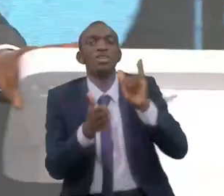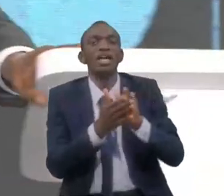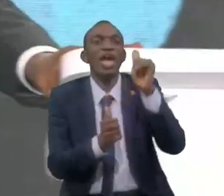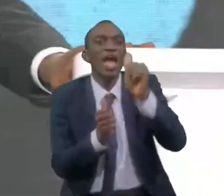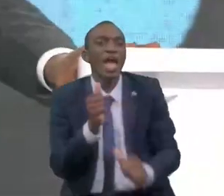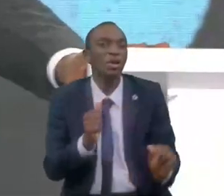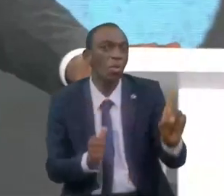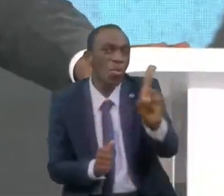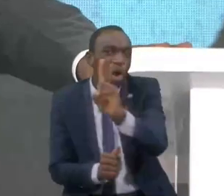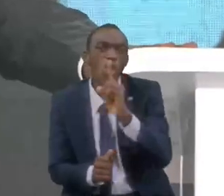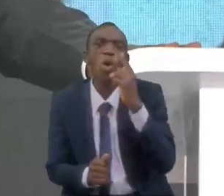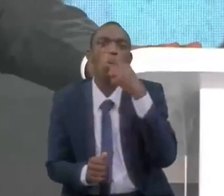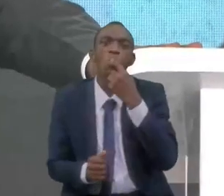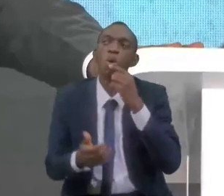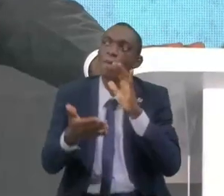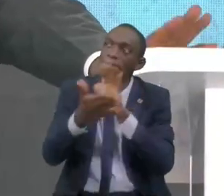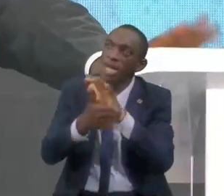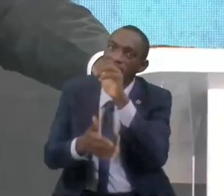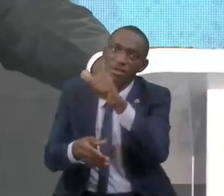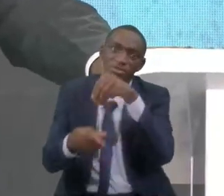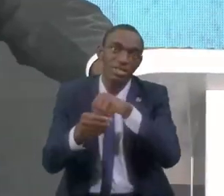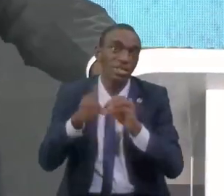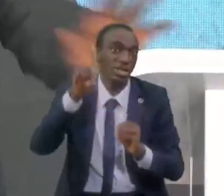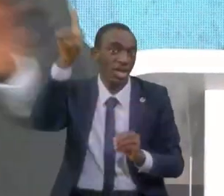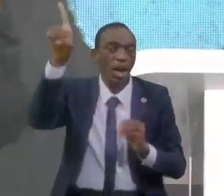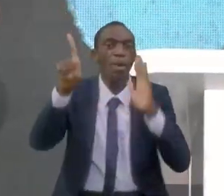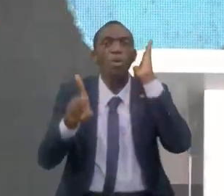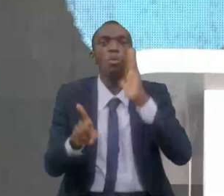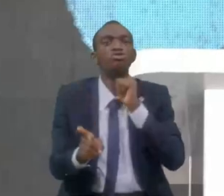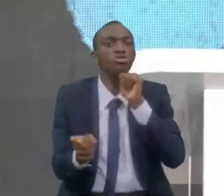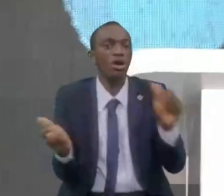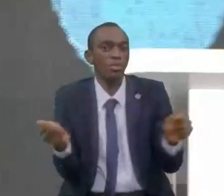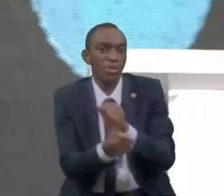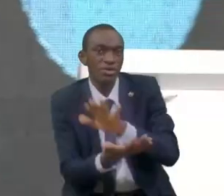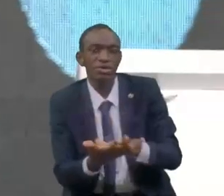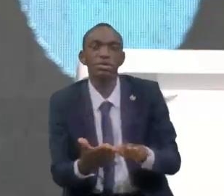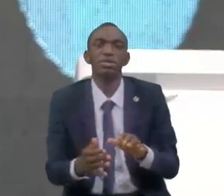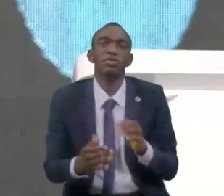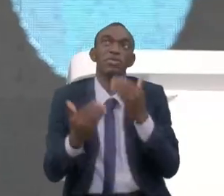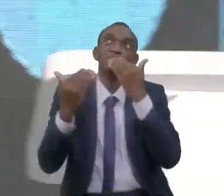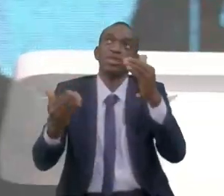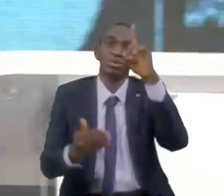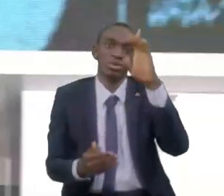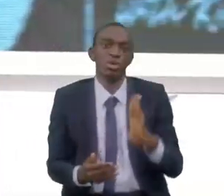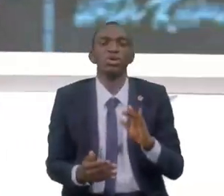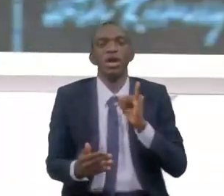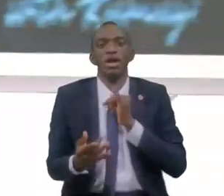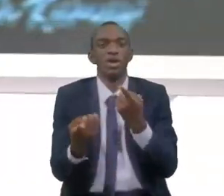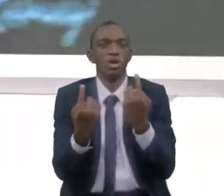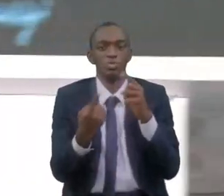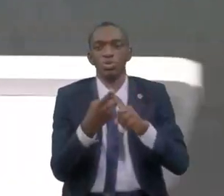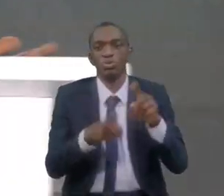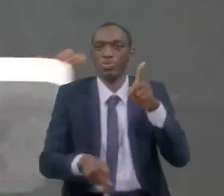afin que quiconque croit en lui ne périsse point. Dieu merci. Je viens aux